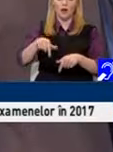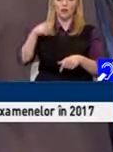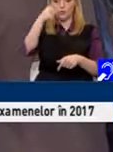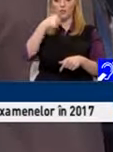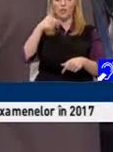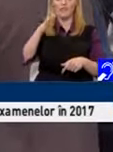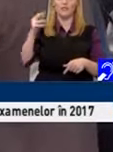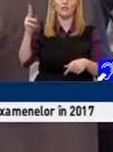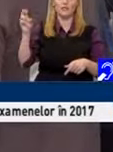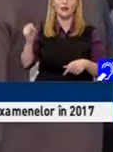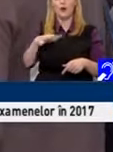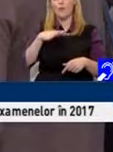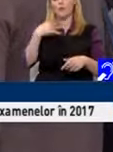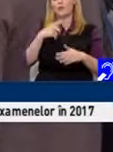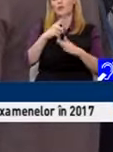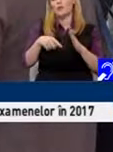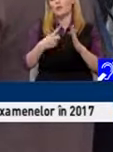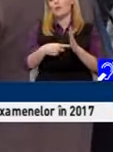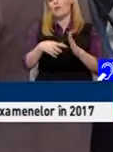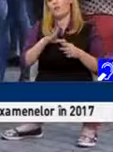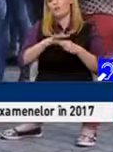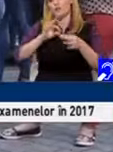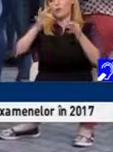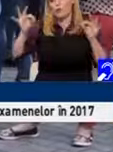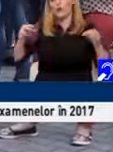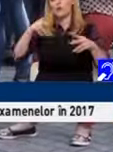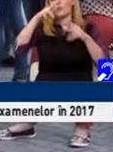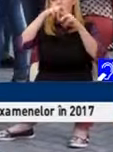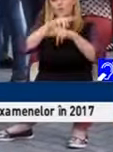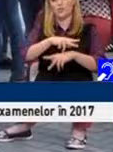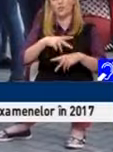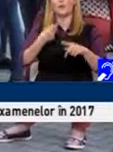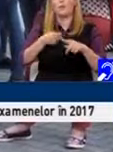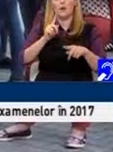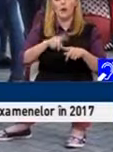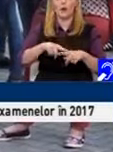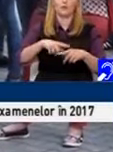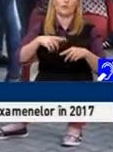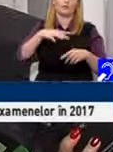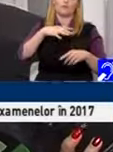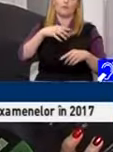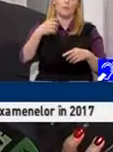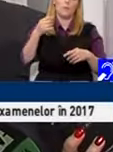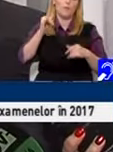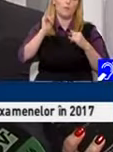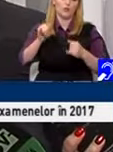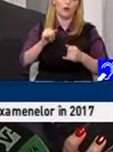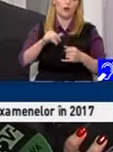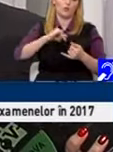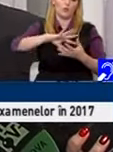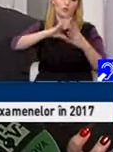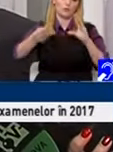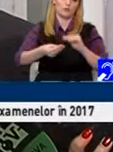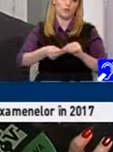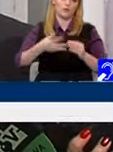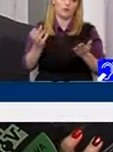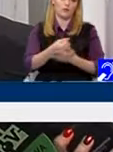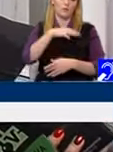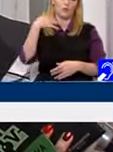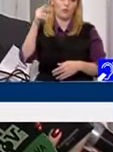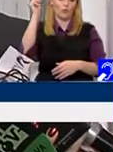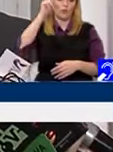au conținut sarcini formulate greșit, ceea ce a dus la depunctarea candidaților. Situația care s-a creat în jurul examenului de fizică